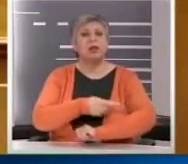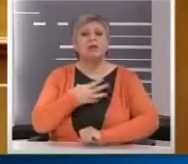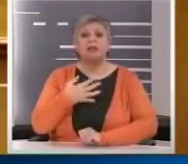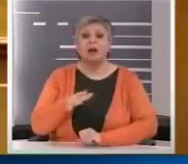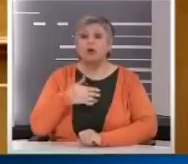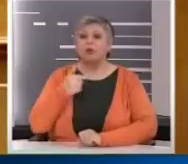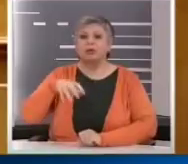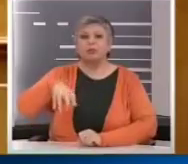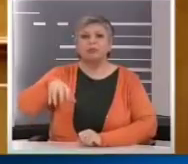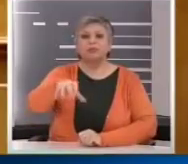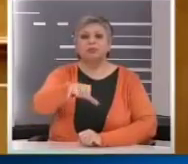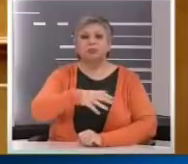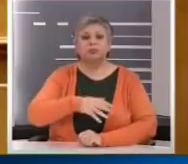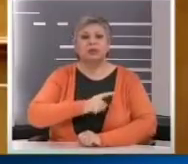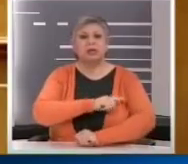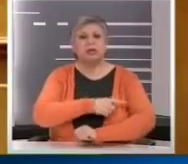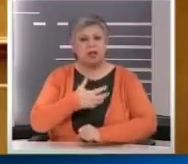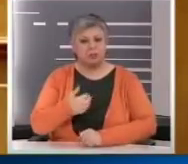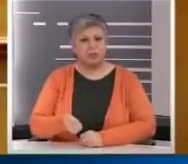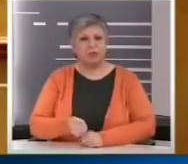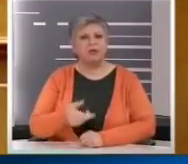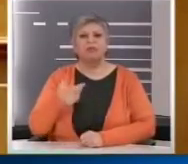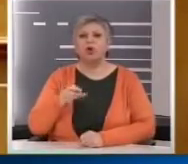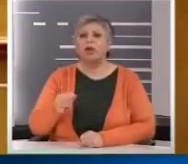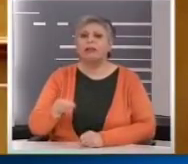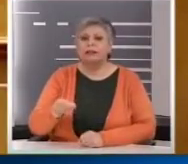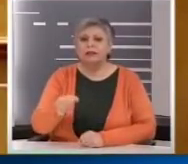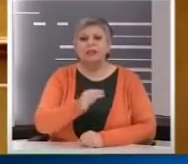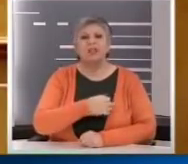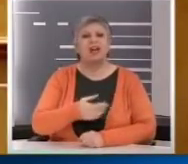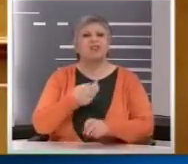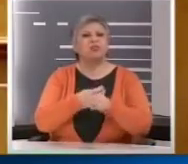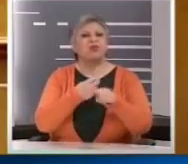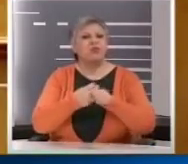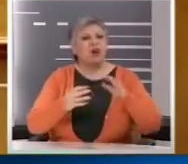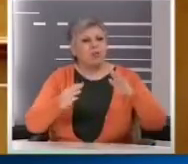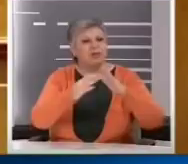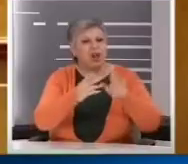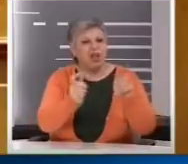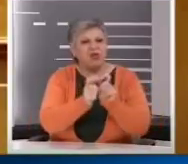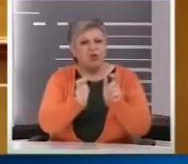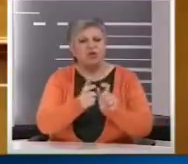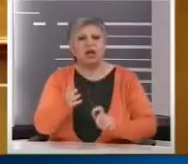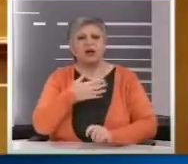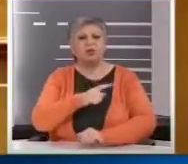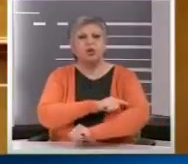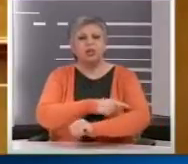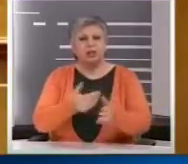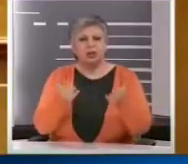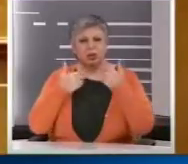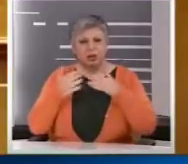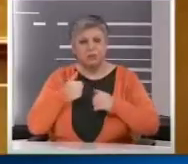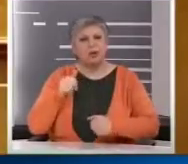χώρα και αυτή τη στιγμή νησιά που είχαν να δουν και ορεινές περιοχές που είχαν να δουν χρόνια γιατρό, τώρα έχουν ένα και δύο